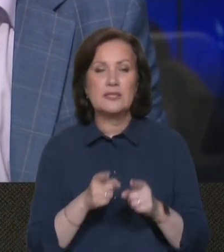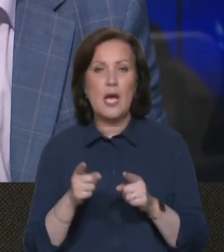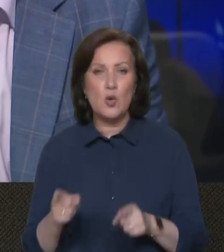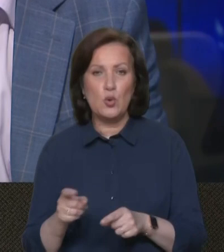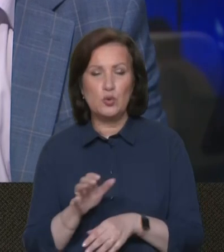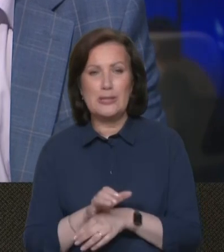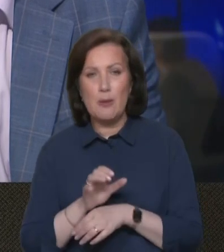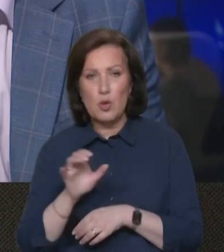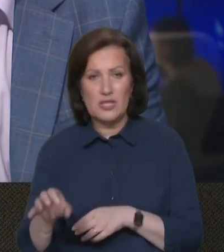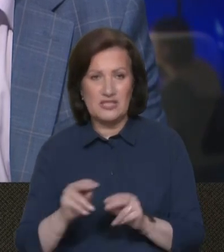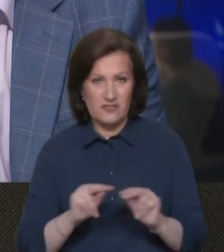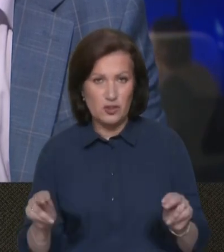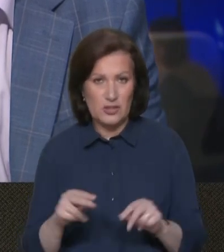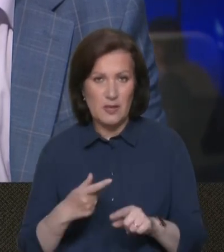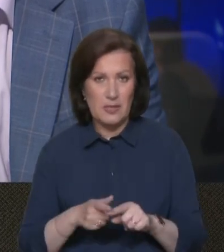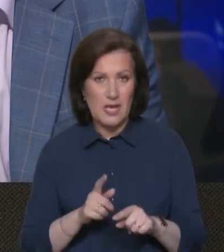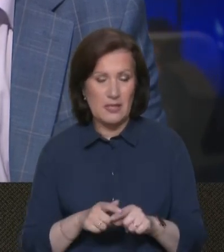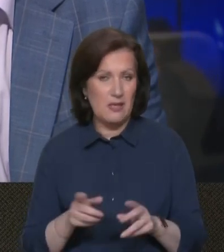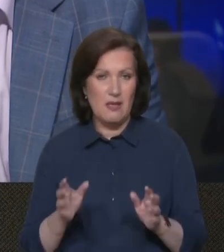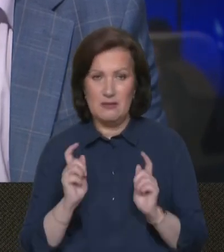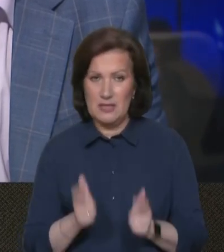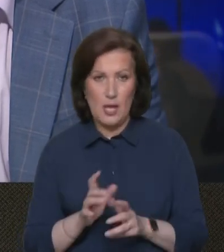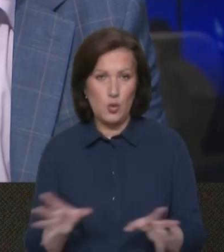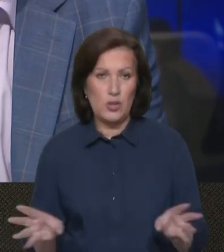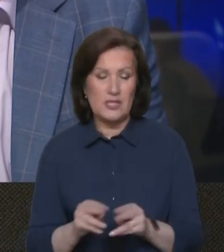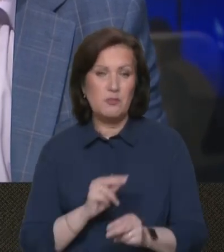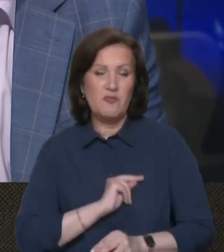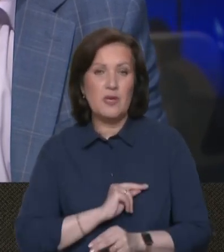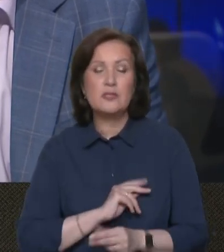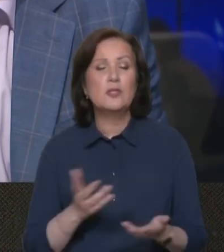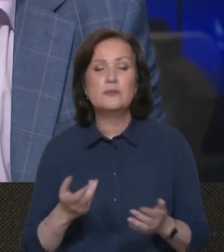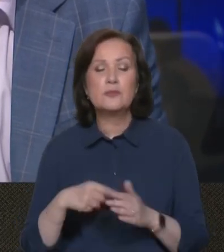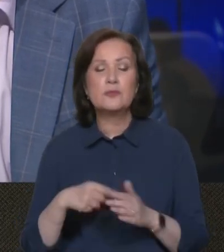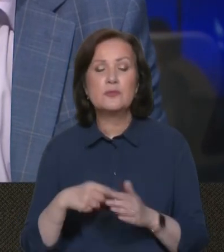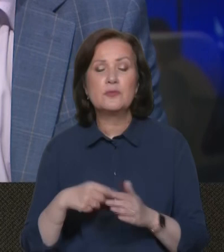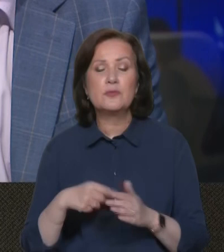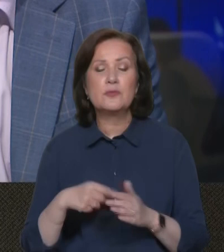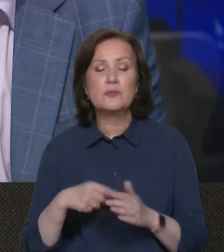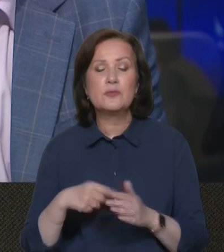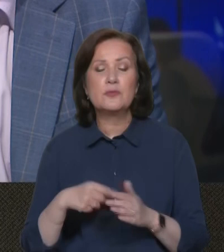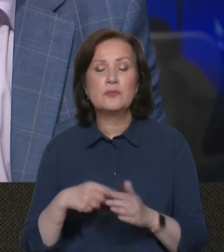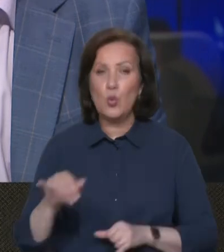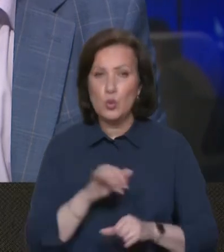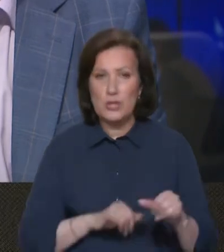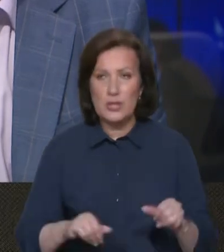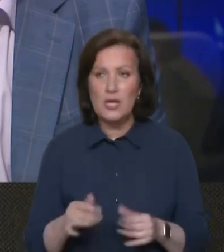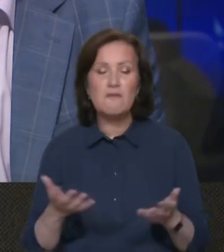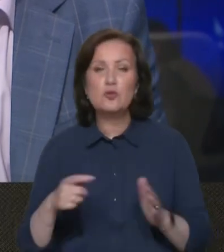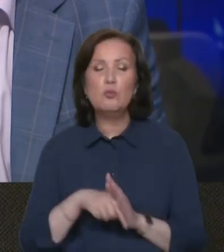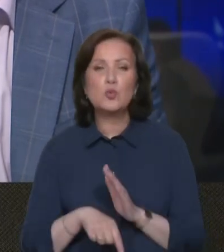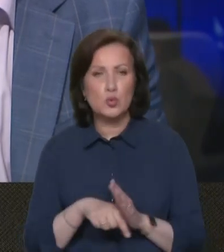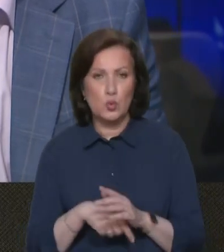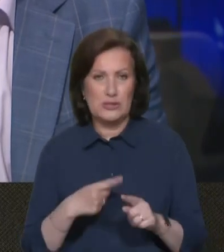загрожують депортацією вчителям, які не йдуть на співпрацю. Що це за депортація, куди і от в чому суть